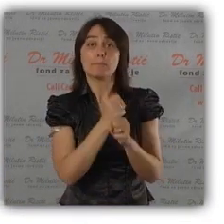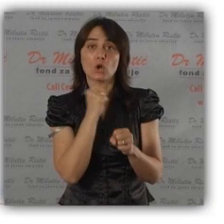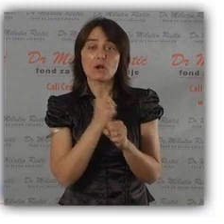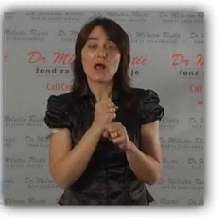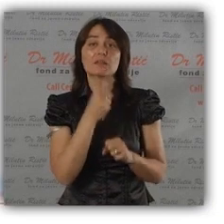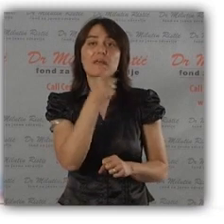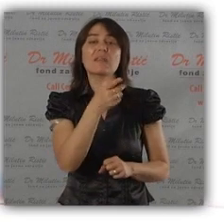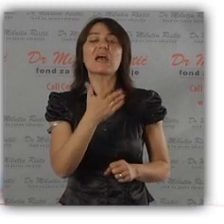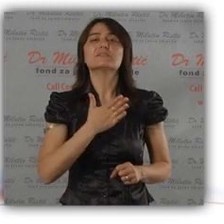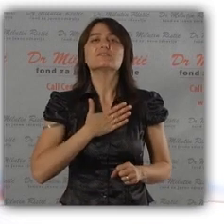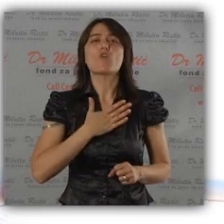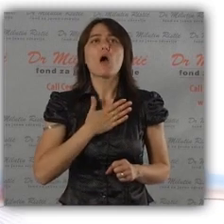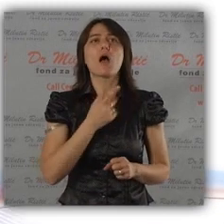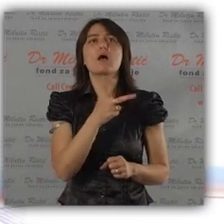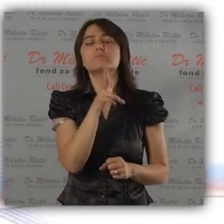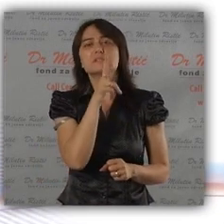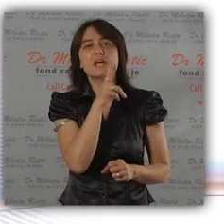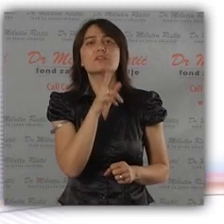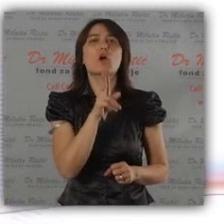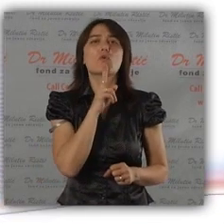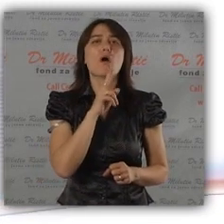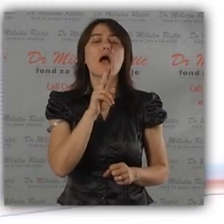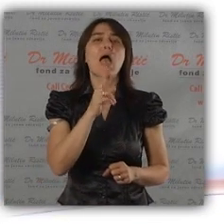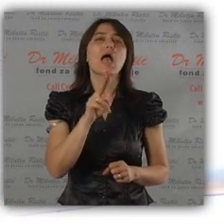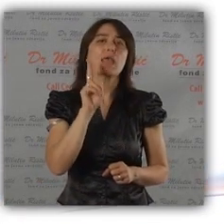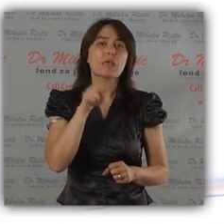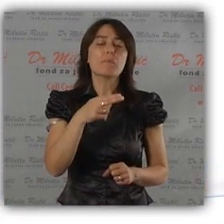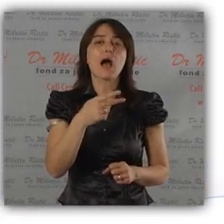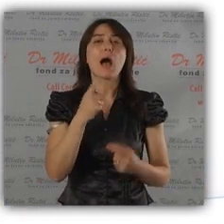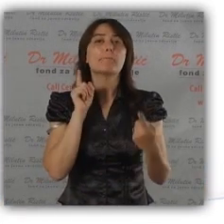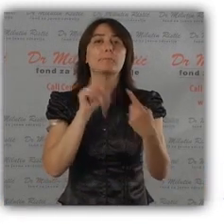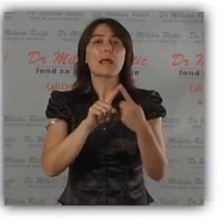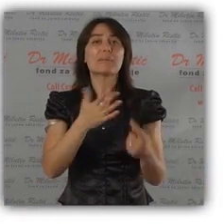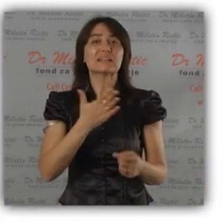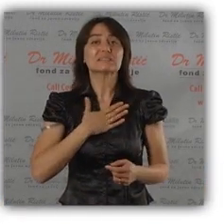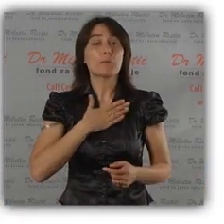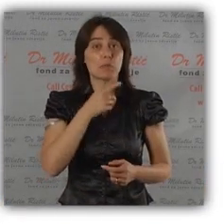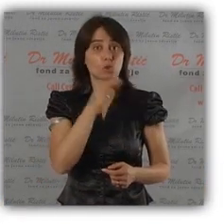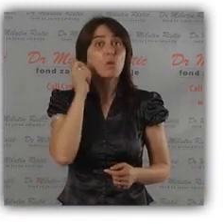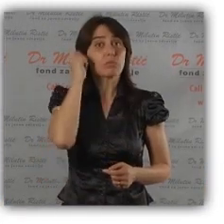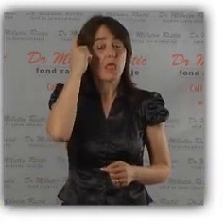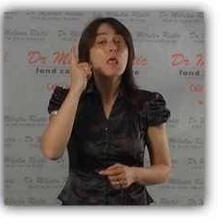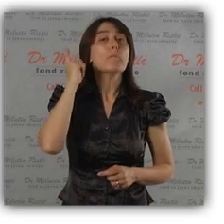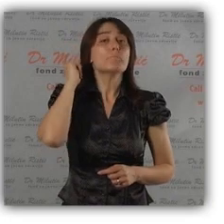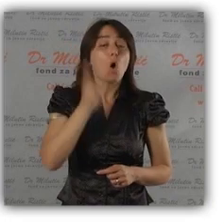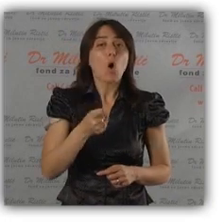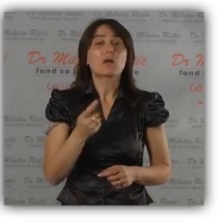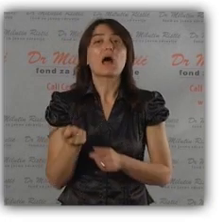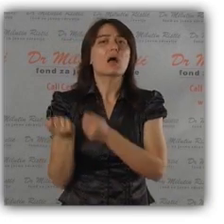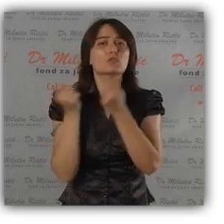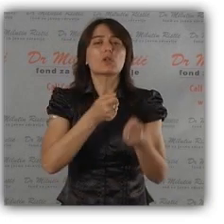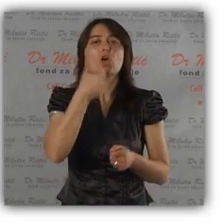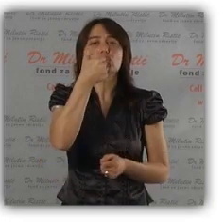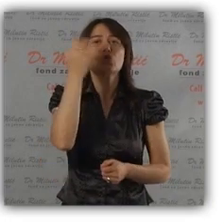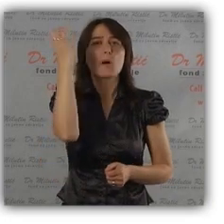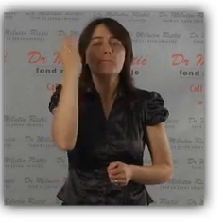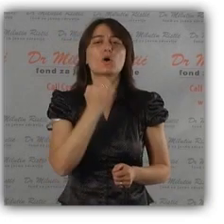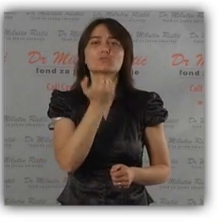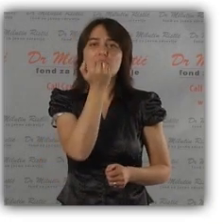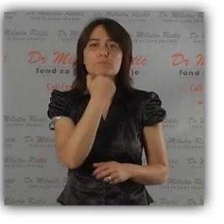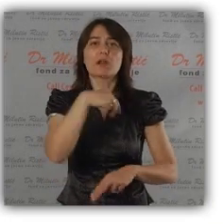zapravo individua proradila te svoje zahteve koje ima prema sebi. Pre svega tu ideju moram